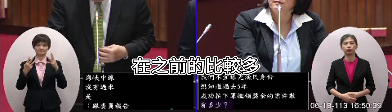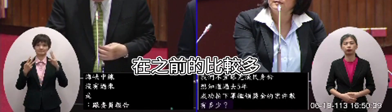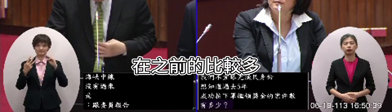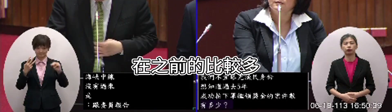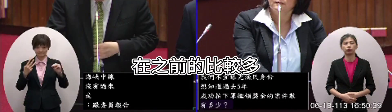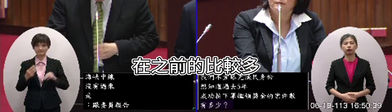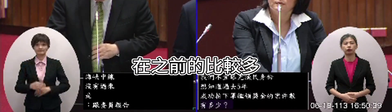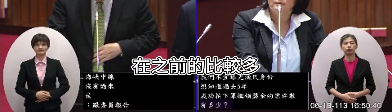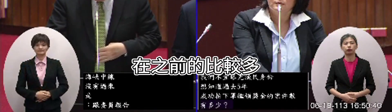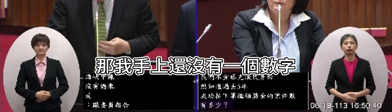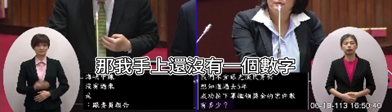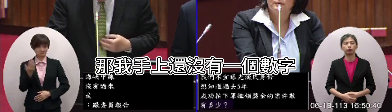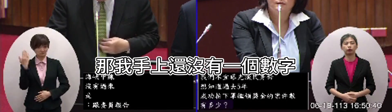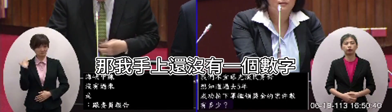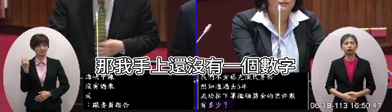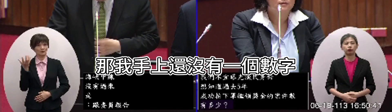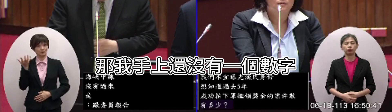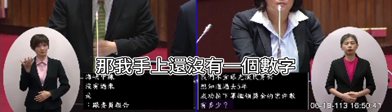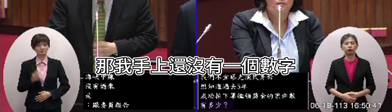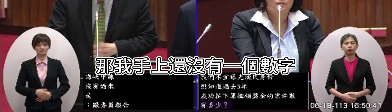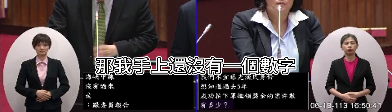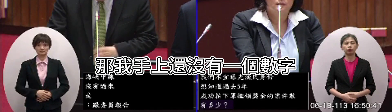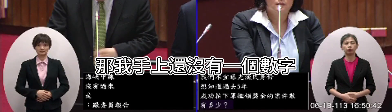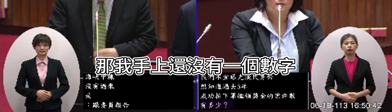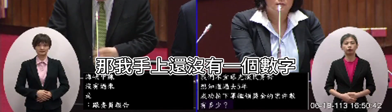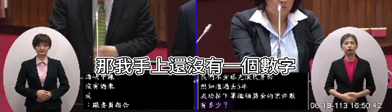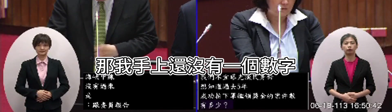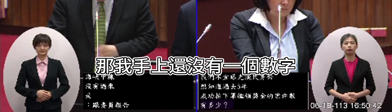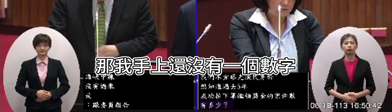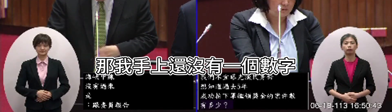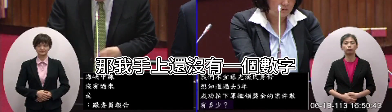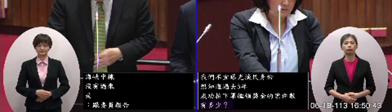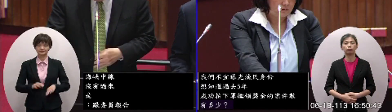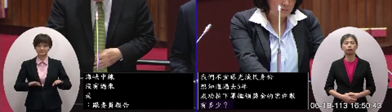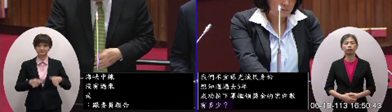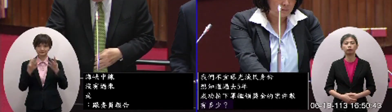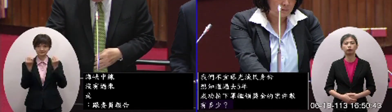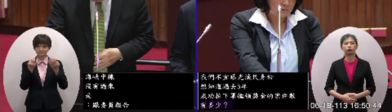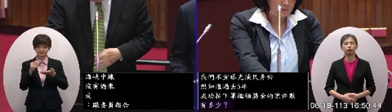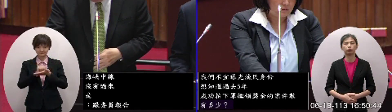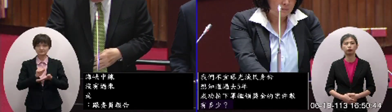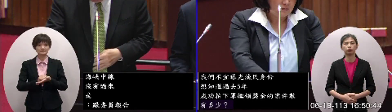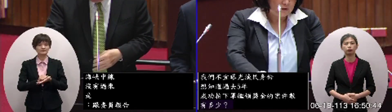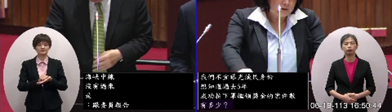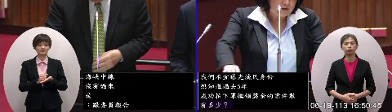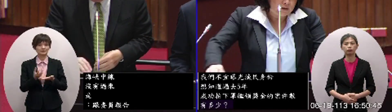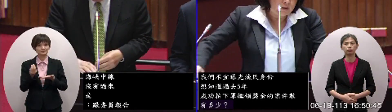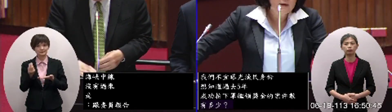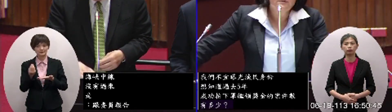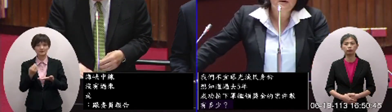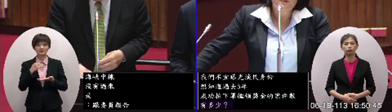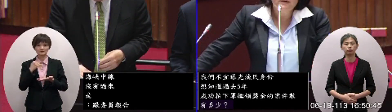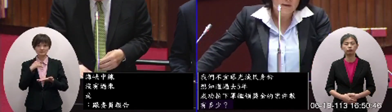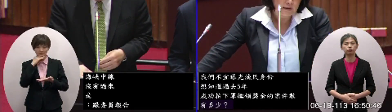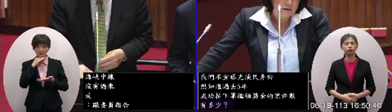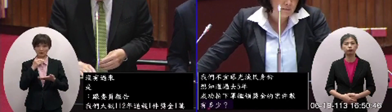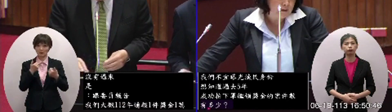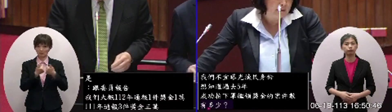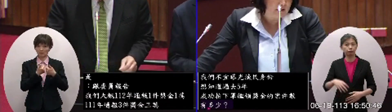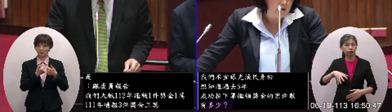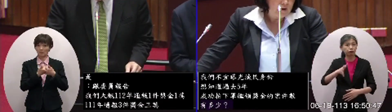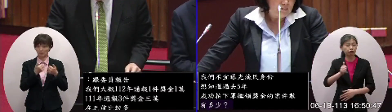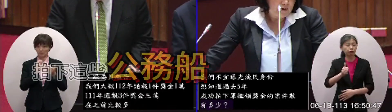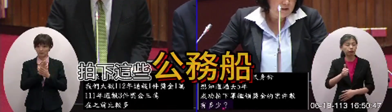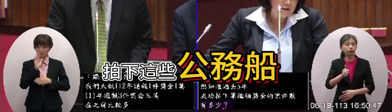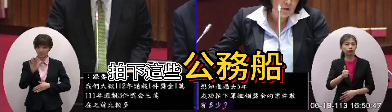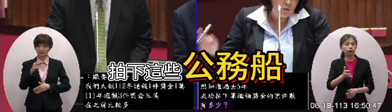之前的比较多，那我手上还没有一个数字。那如果会后有， 那您看，那部长，那您看